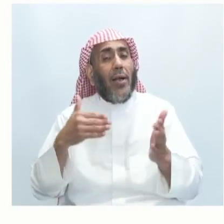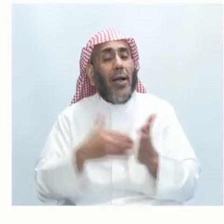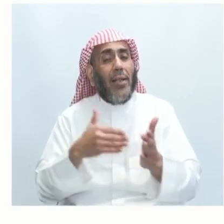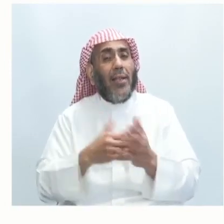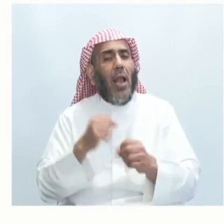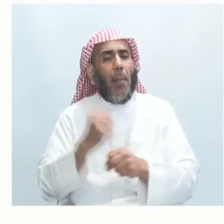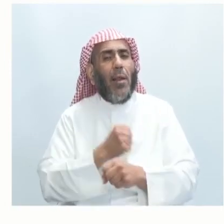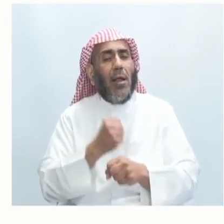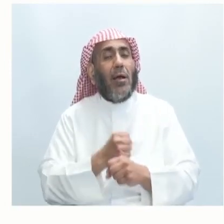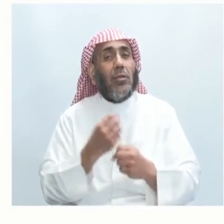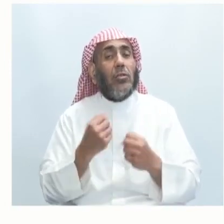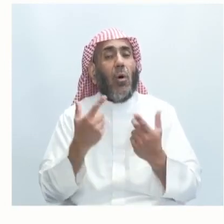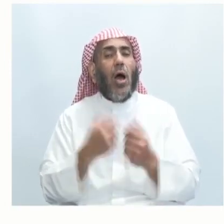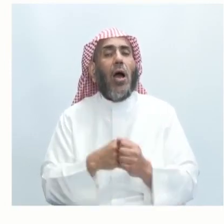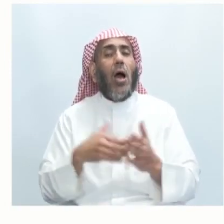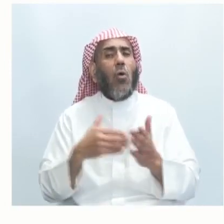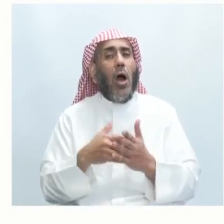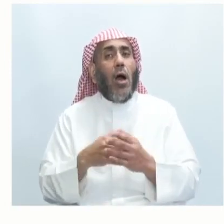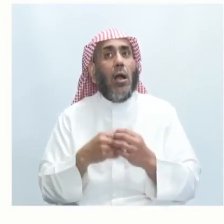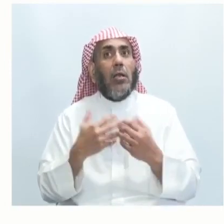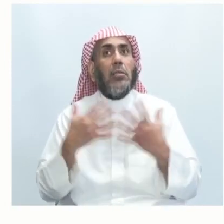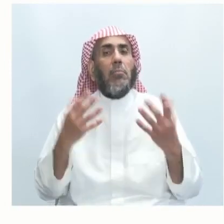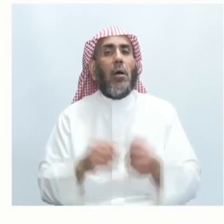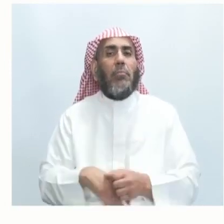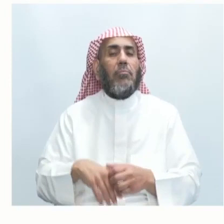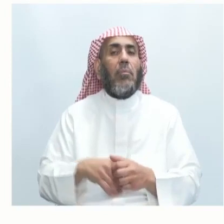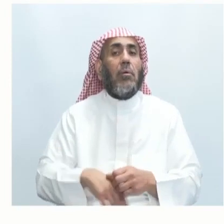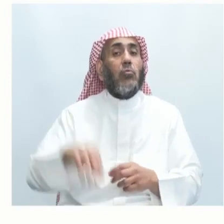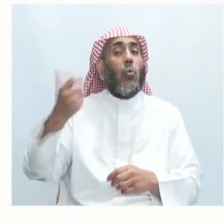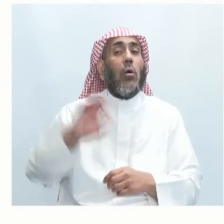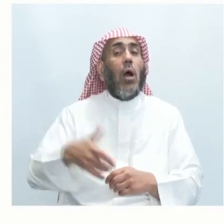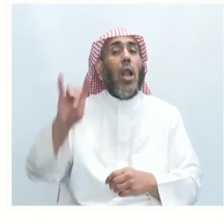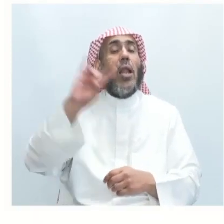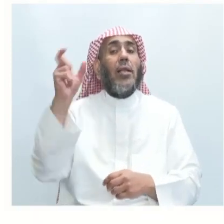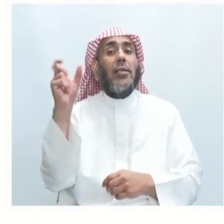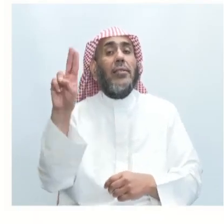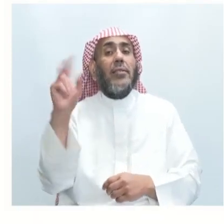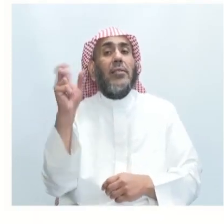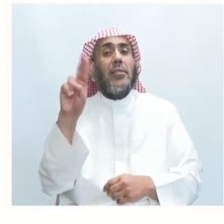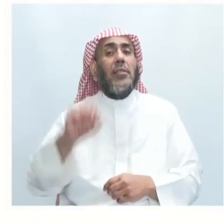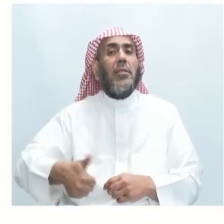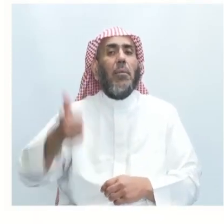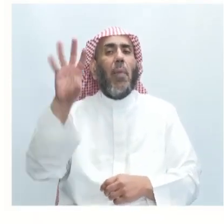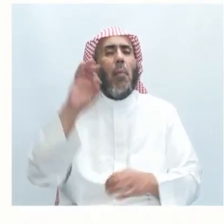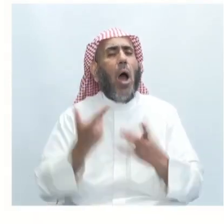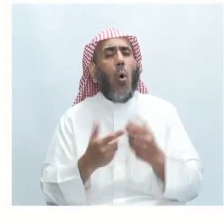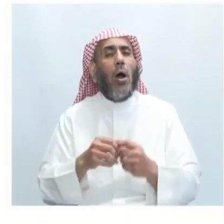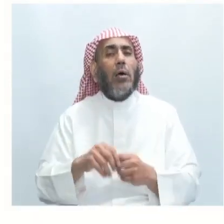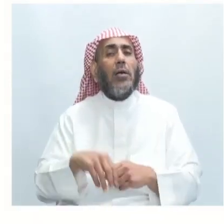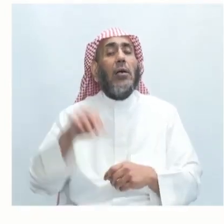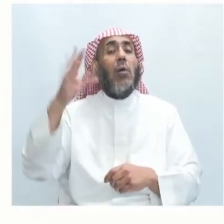هذه الانتباه واخرها هو الانتباه وما هو